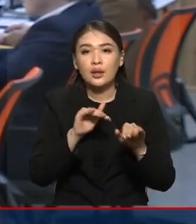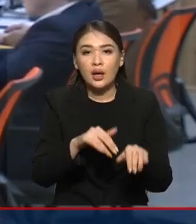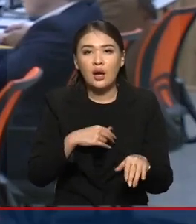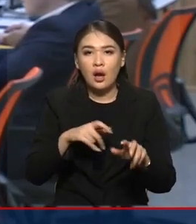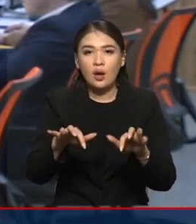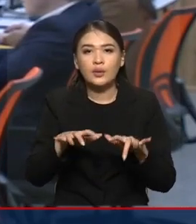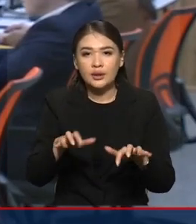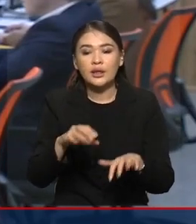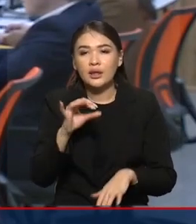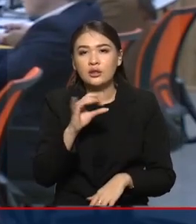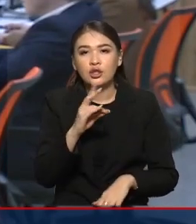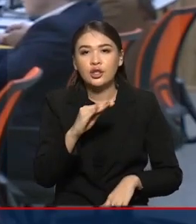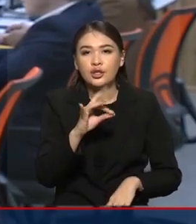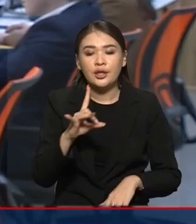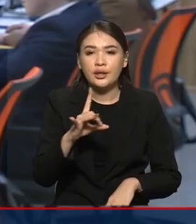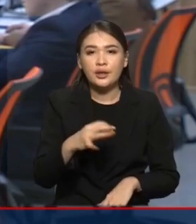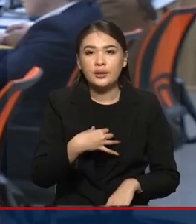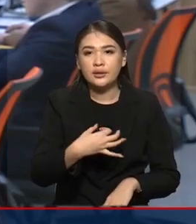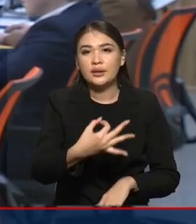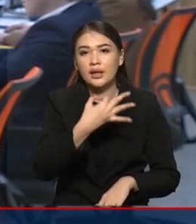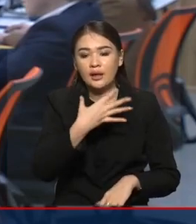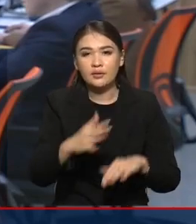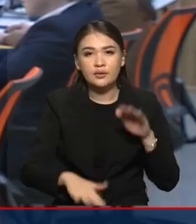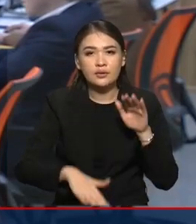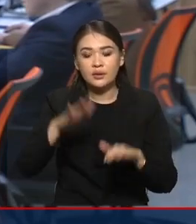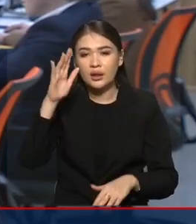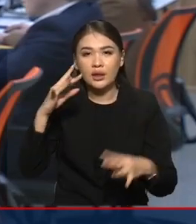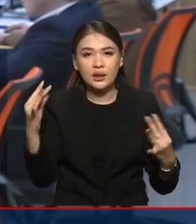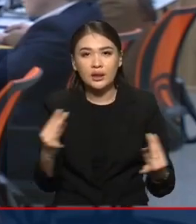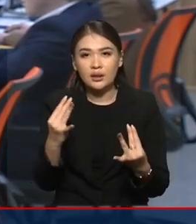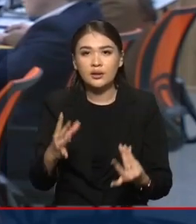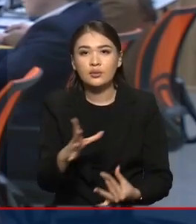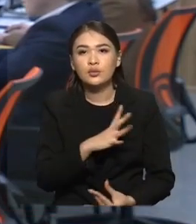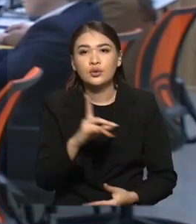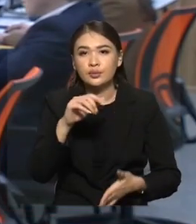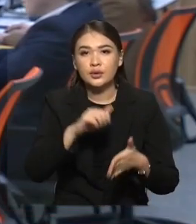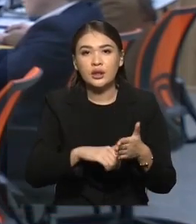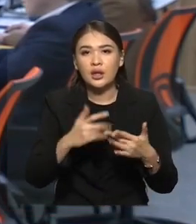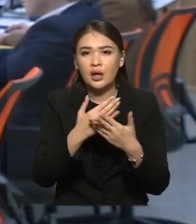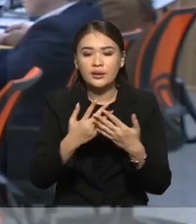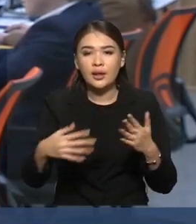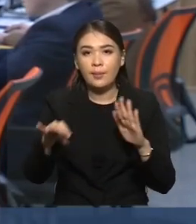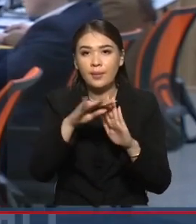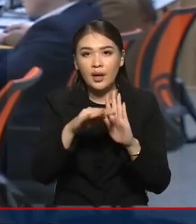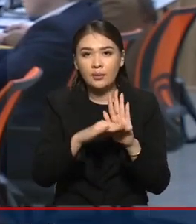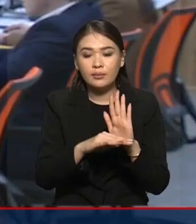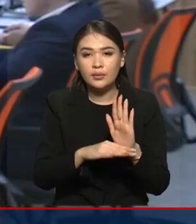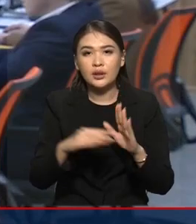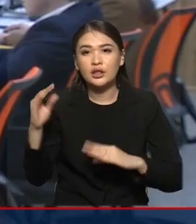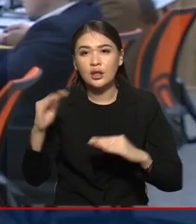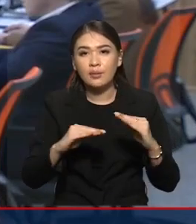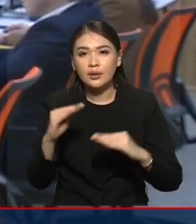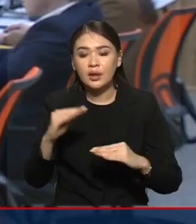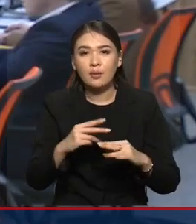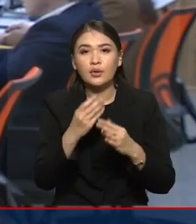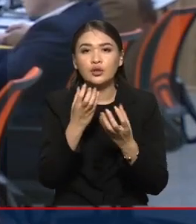компьютерлік инженерия маған ең кішкентай кезімнен бері өте қызықты сала болып саналды. Себебі әртүрлі программалар, жабықтармалар және